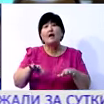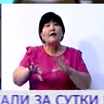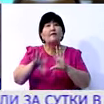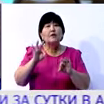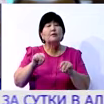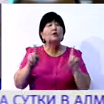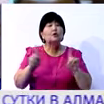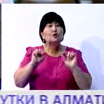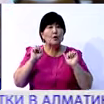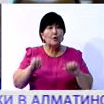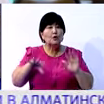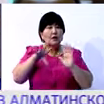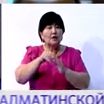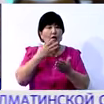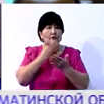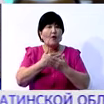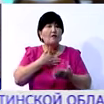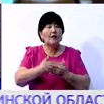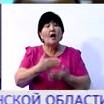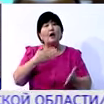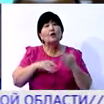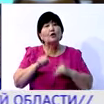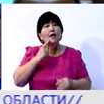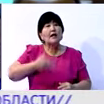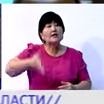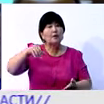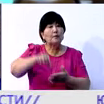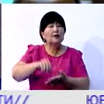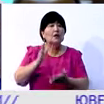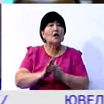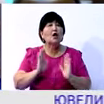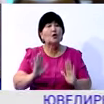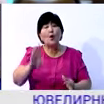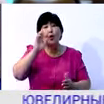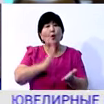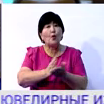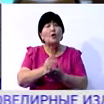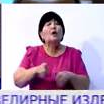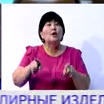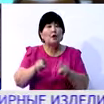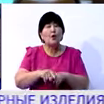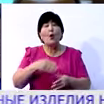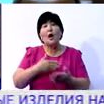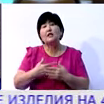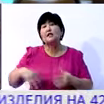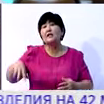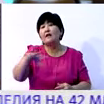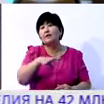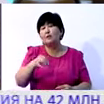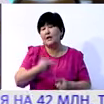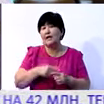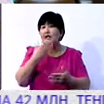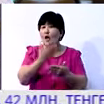выбрать нишу, где можно внести свой вклад. Радует, что в семинаре принимают участие не только госслужащие, но и активисты со всей области.